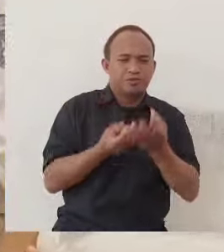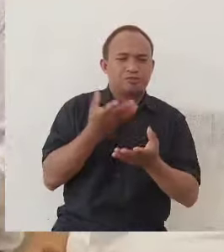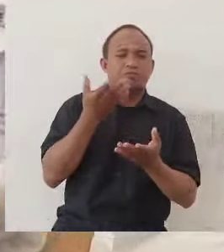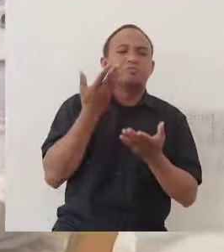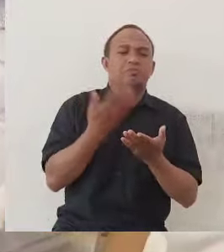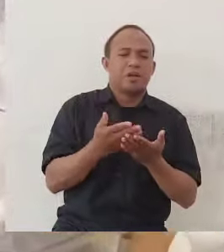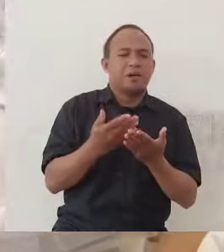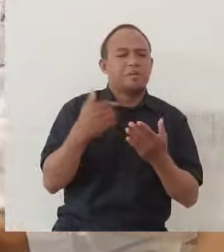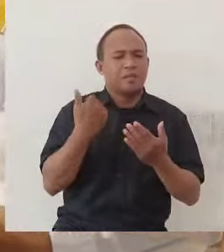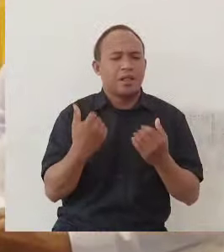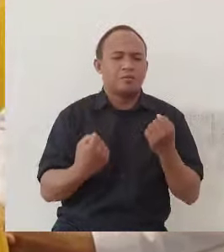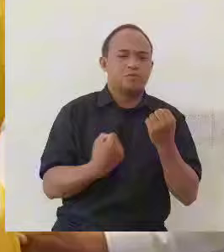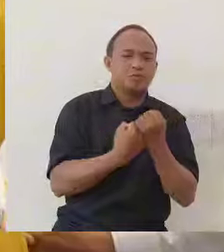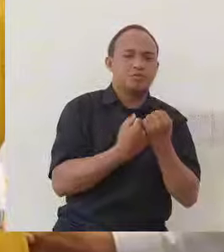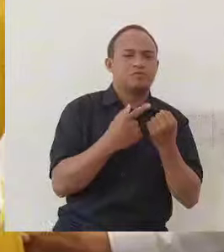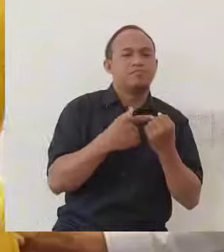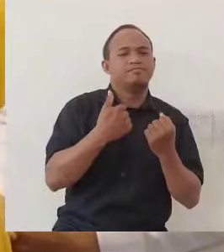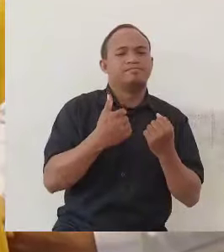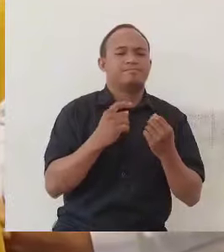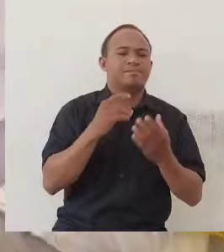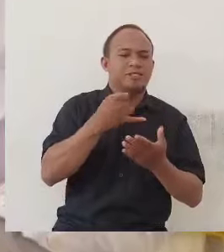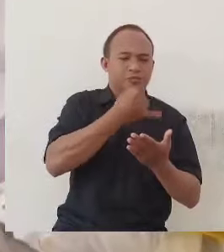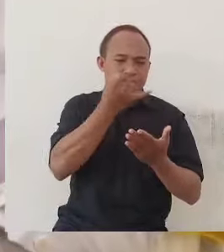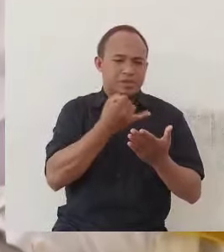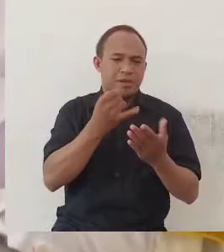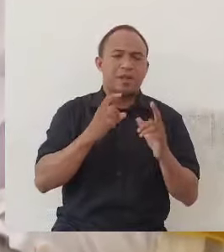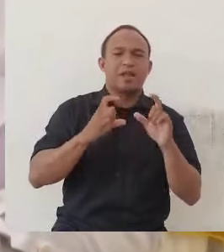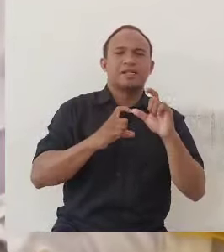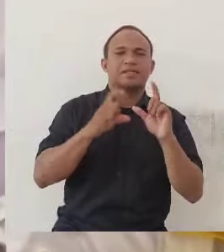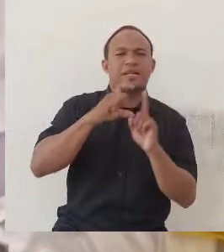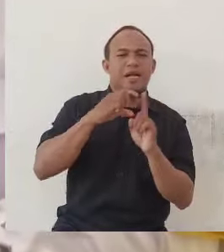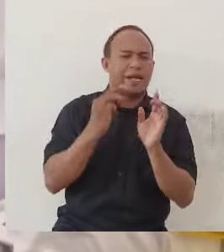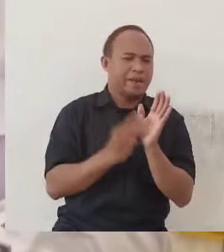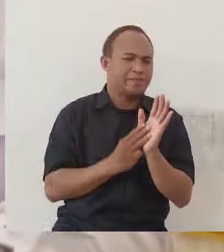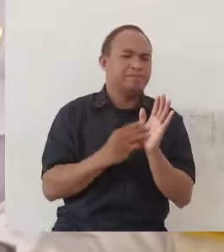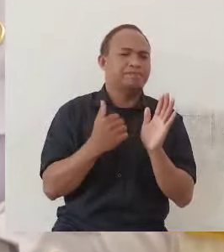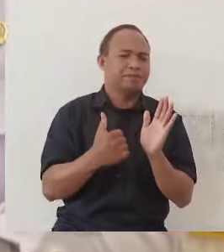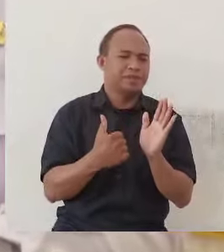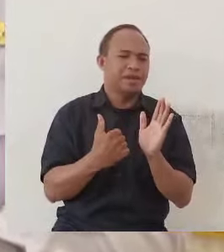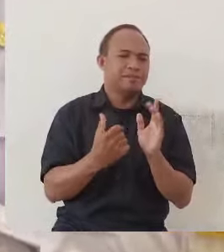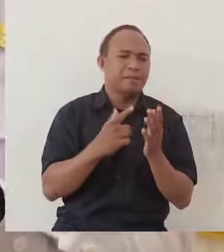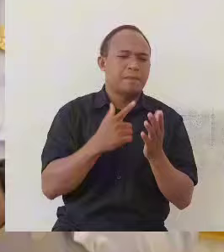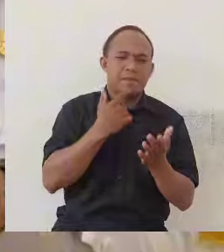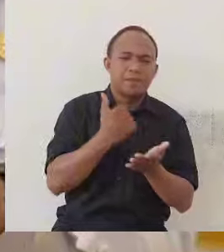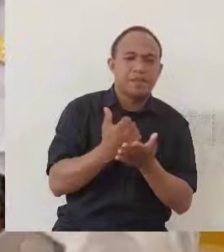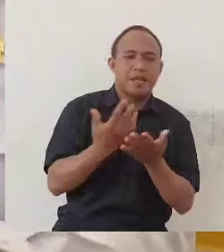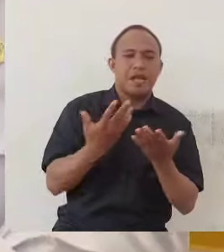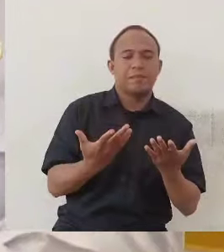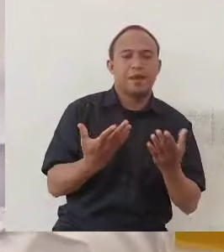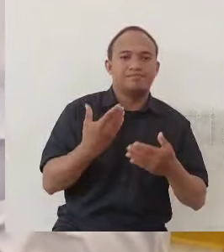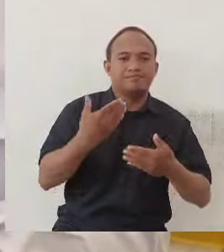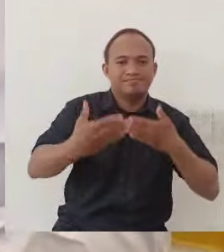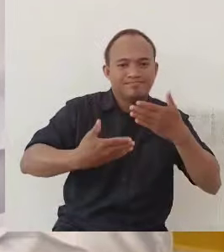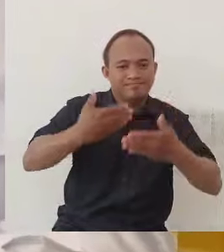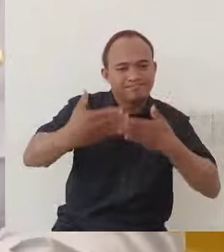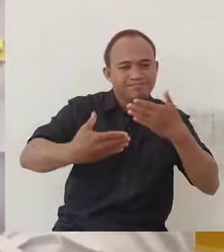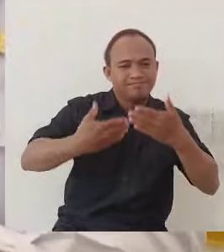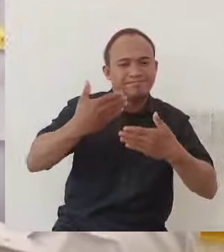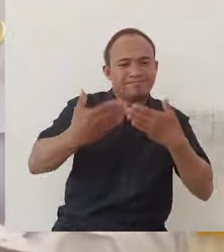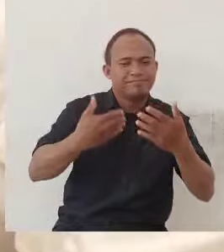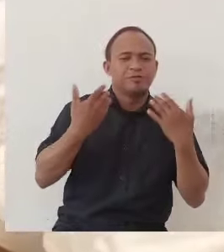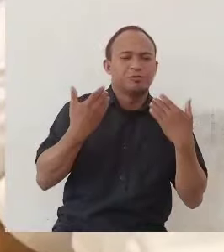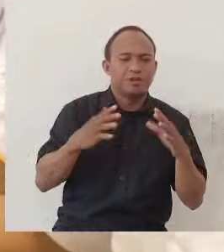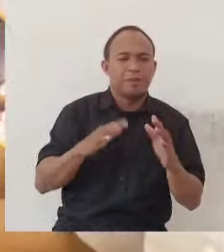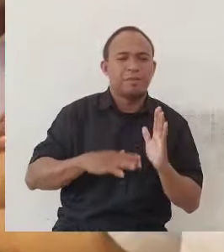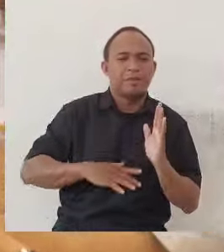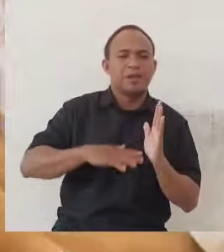sambutannya mengatakan bendungan merupakan salah satu infrastruktur sumber daya air yang memainkan peran penting dalam pengelolaan dan penyediaan